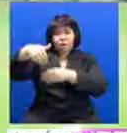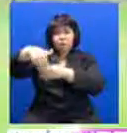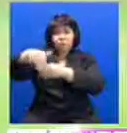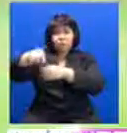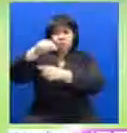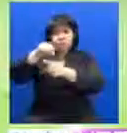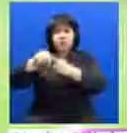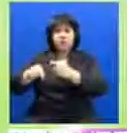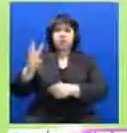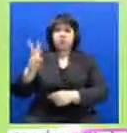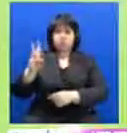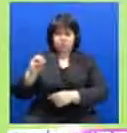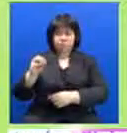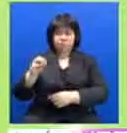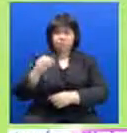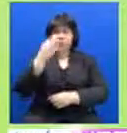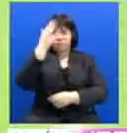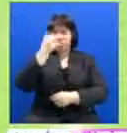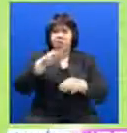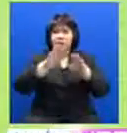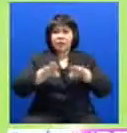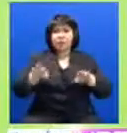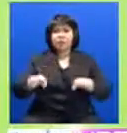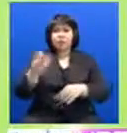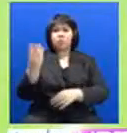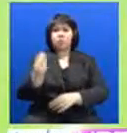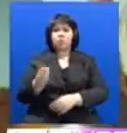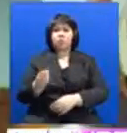60เนื่องจากเด็กนักเรียนมีจำนวนลดน้อยลง M